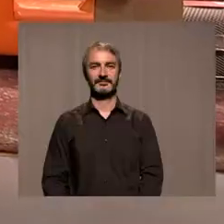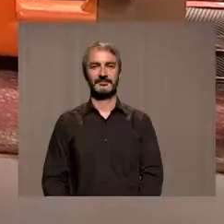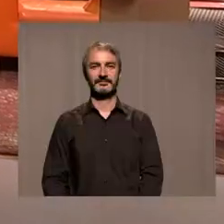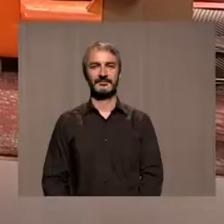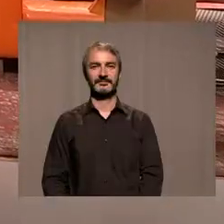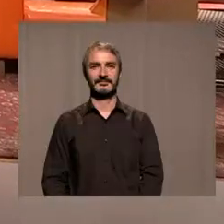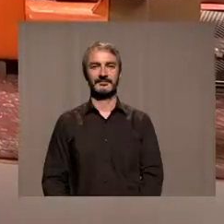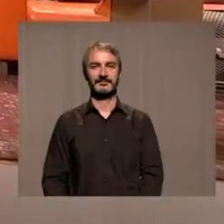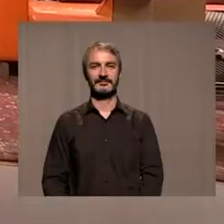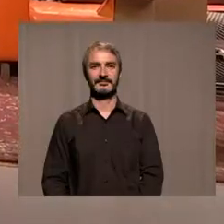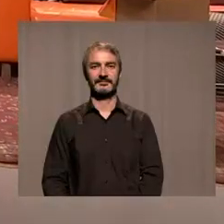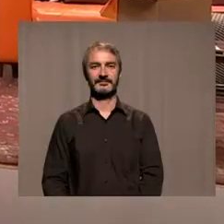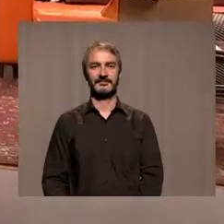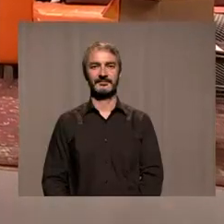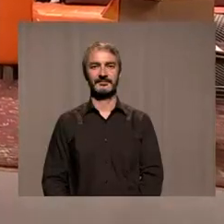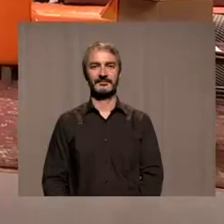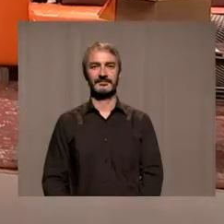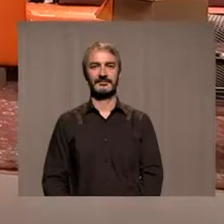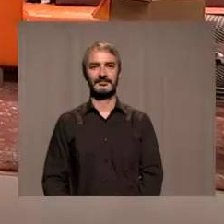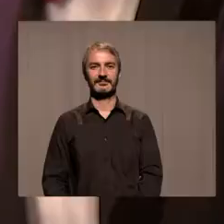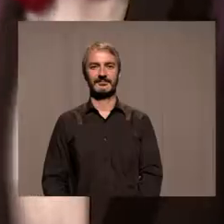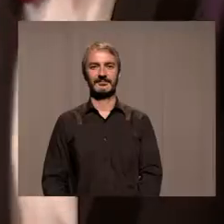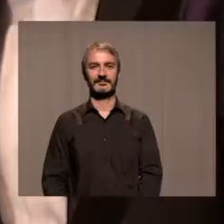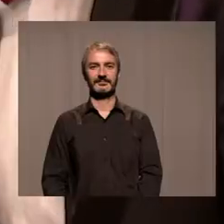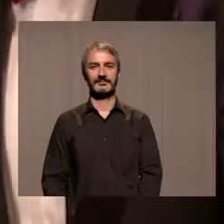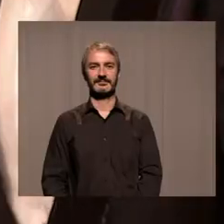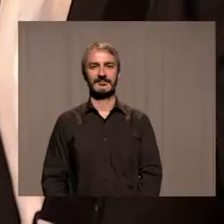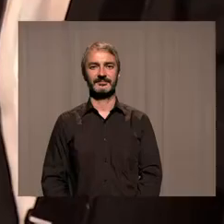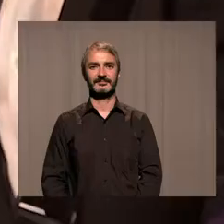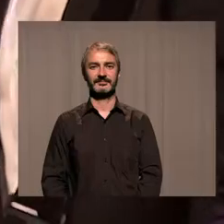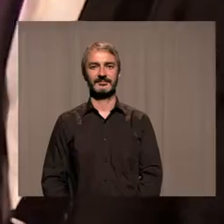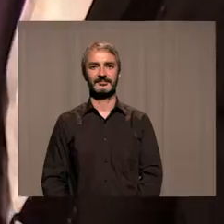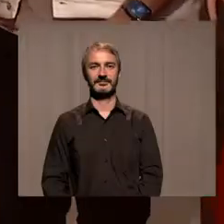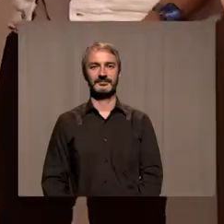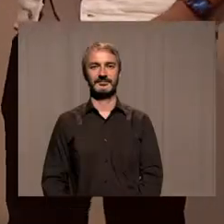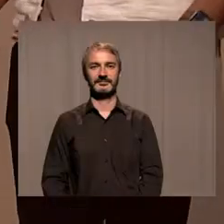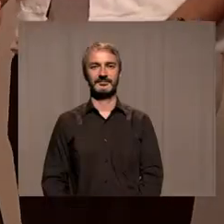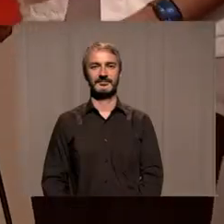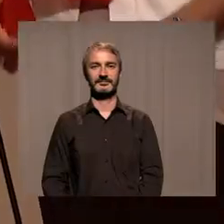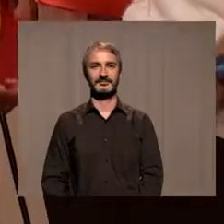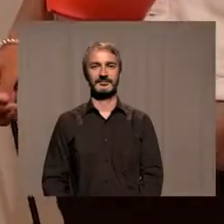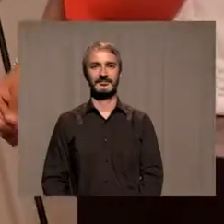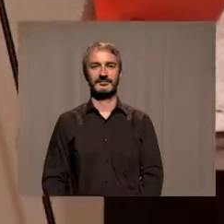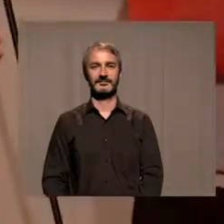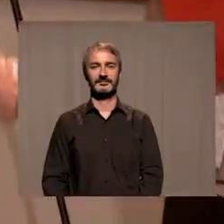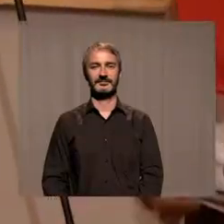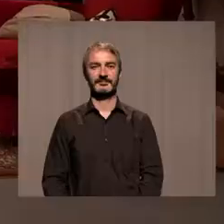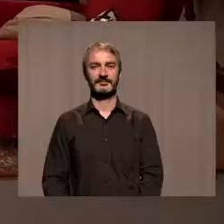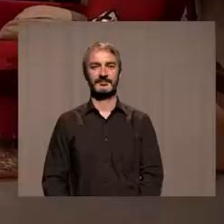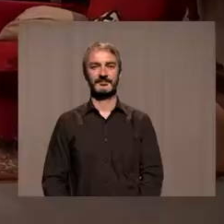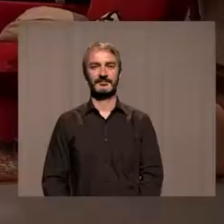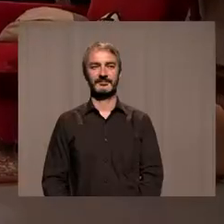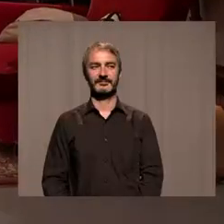Per la teva pell amb la meva vida que passa a través vostra. Busco dins teu els vaixells enfonsats dels dies. Busco la nau del teu ring,